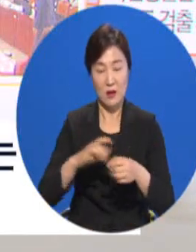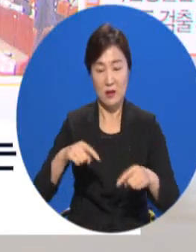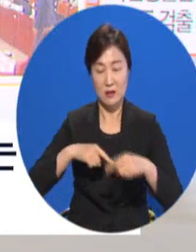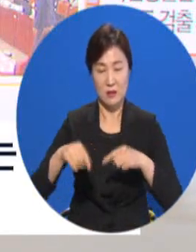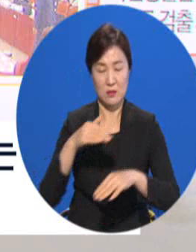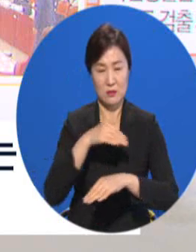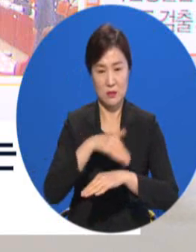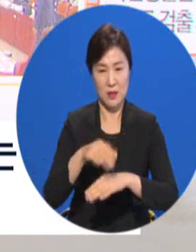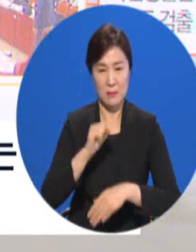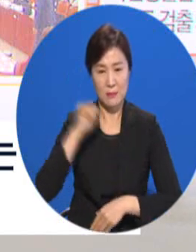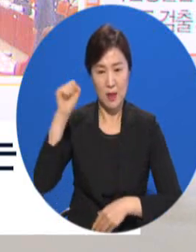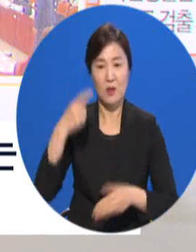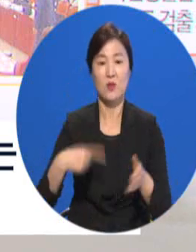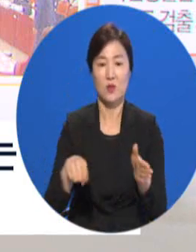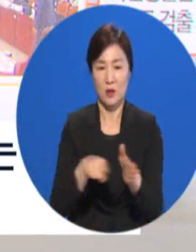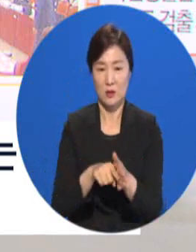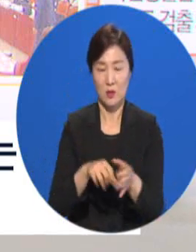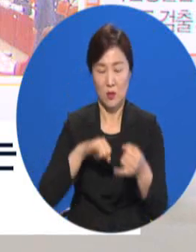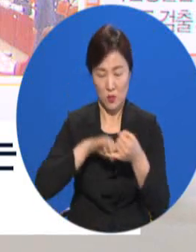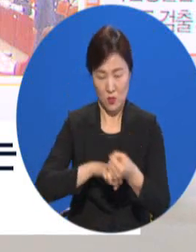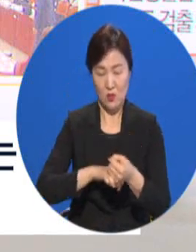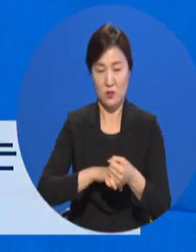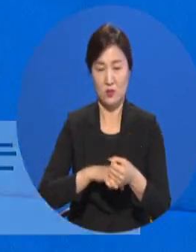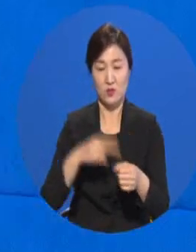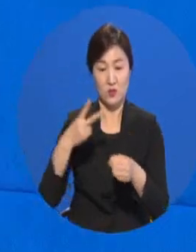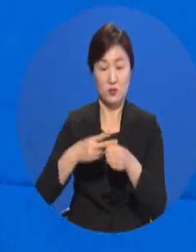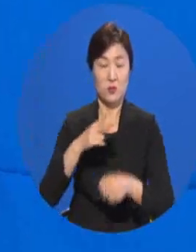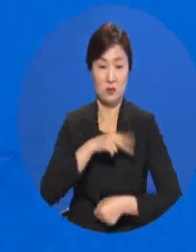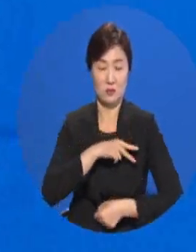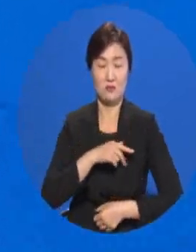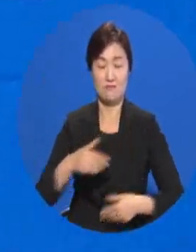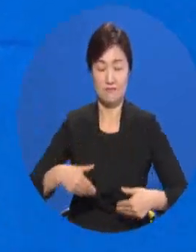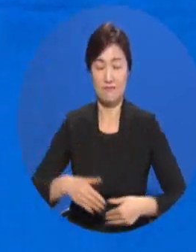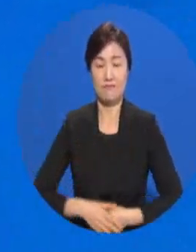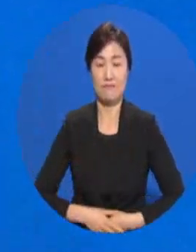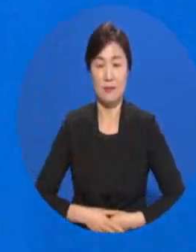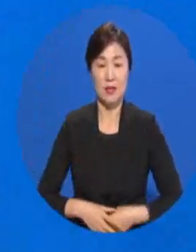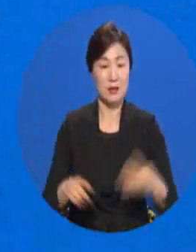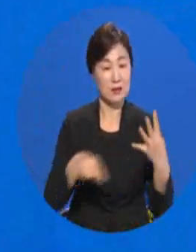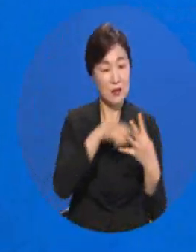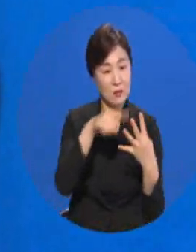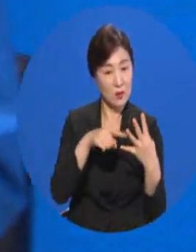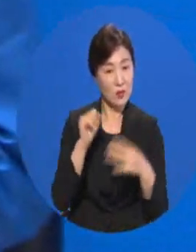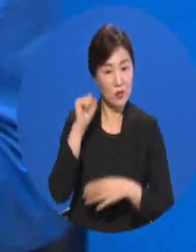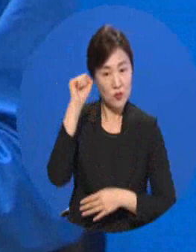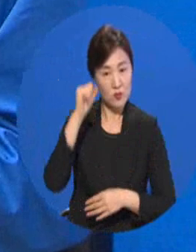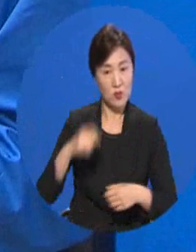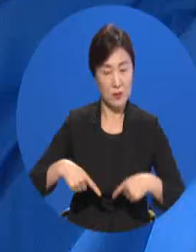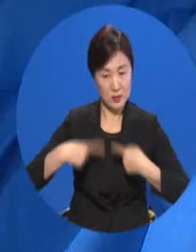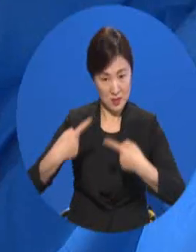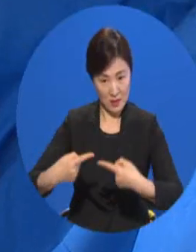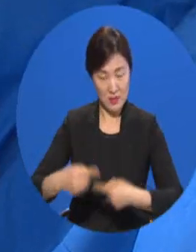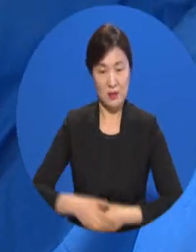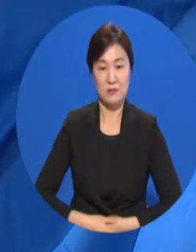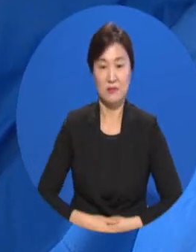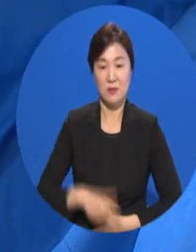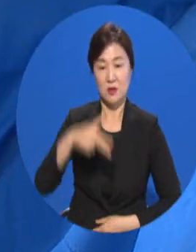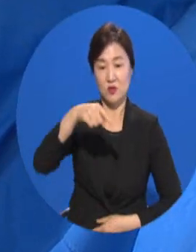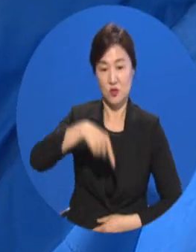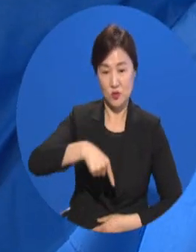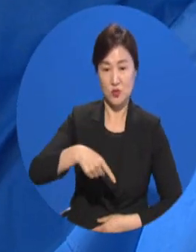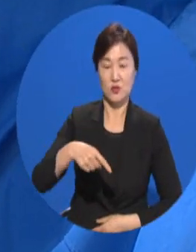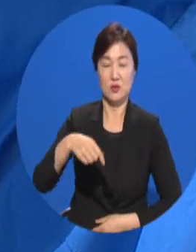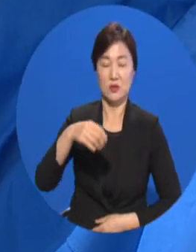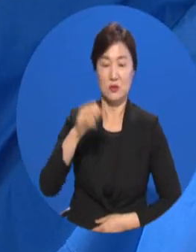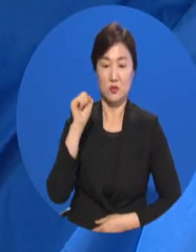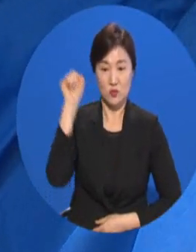위해서는 재선 의원이 꼭 필요하다. 모두 4명의 후보가 출사표를 던진 가운데 주차련 후보와